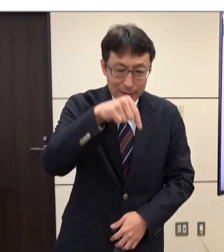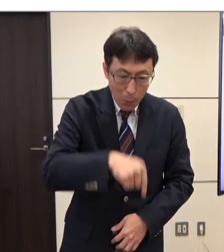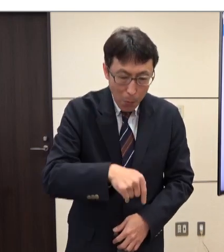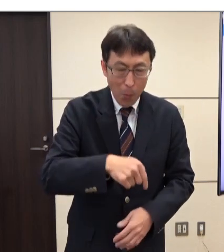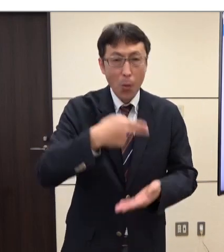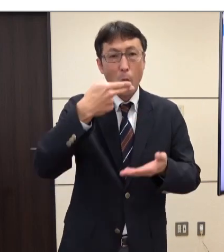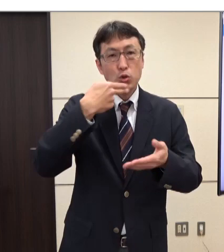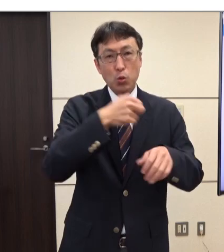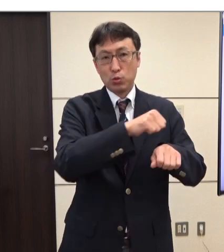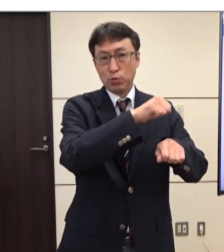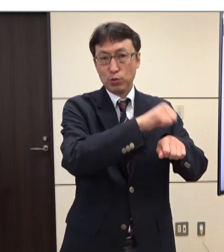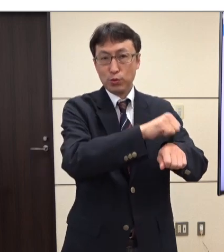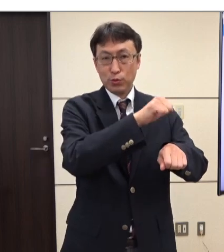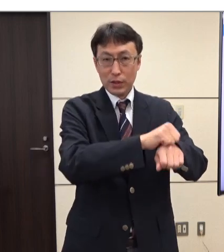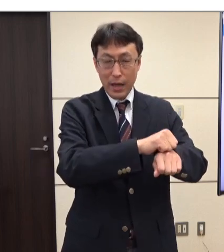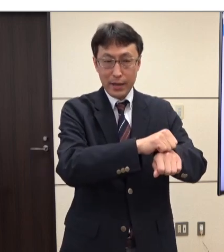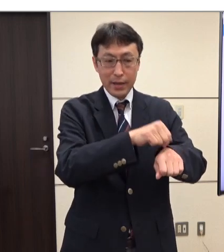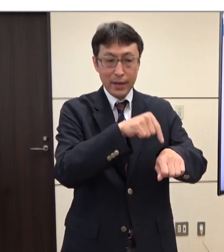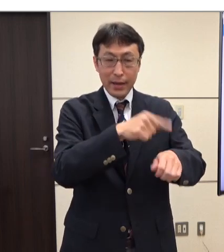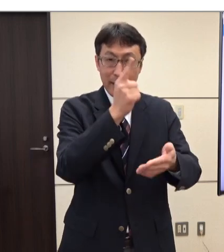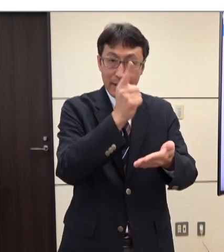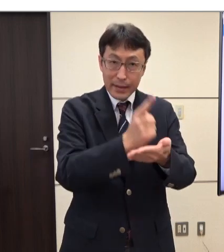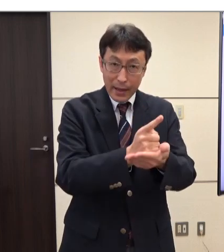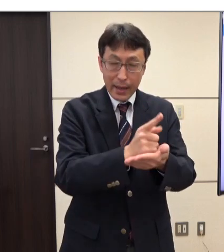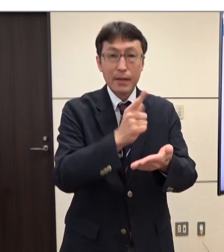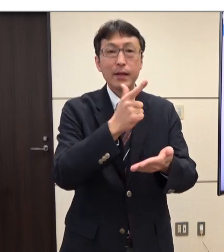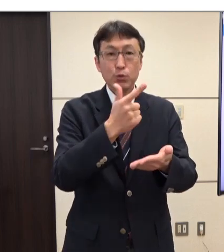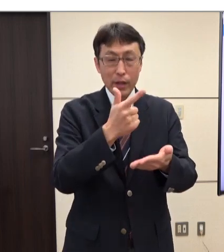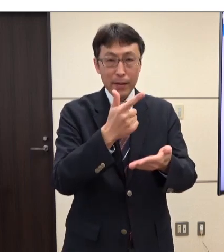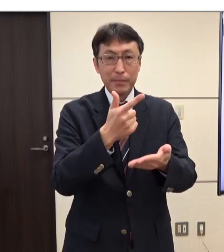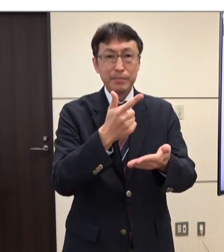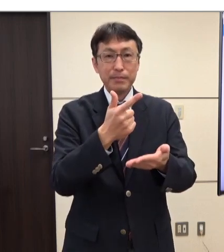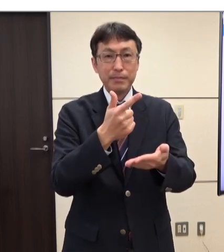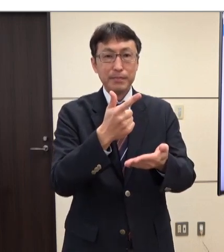供したメニューだけではなくて、